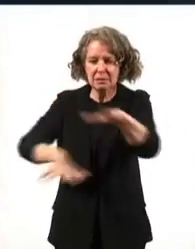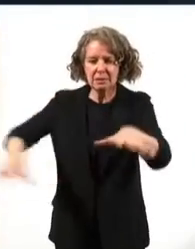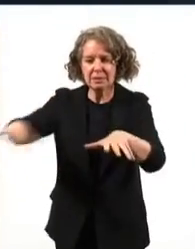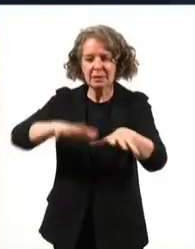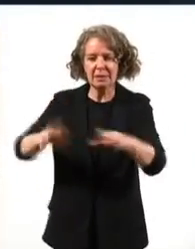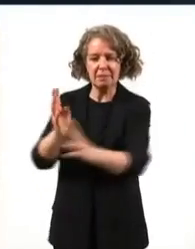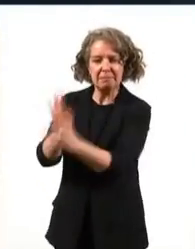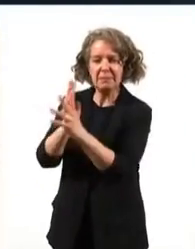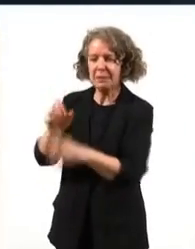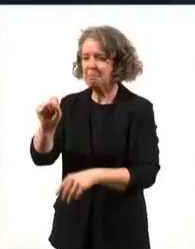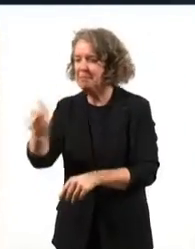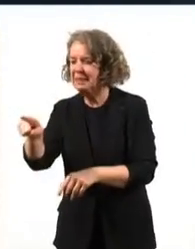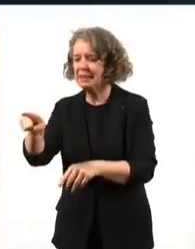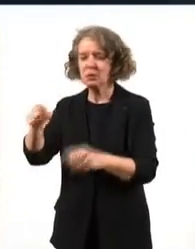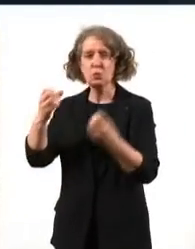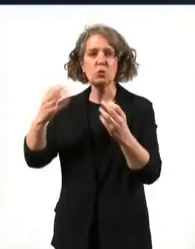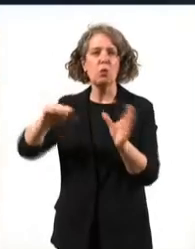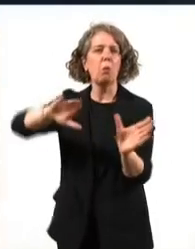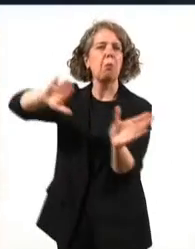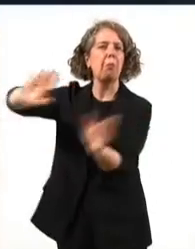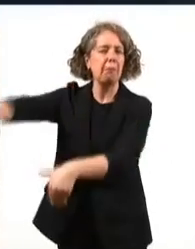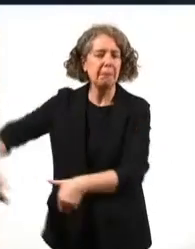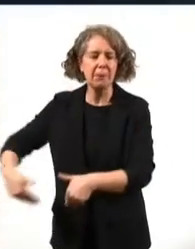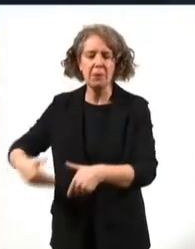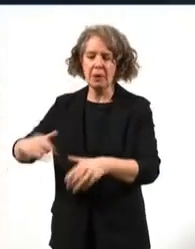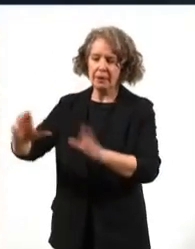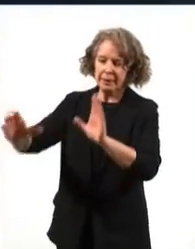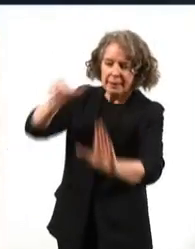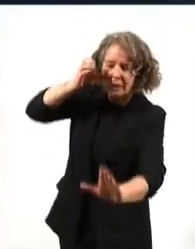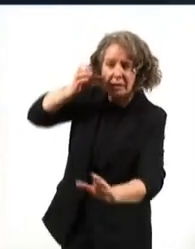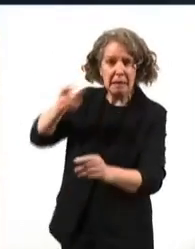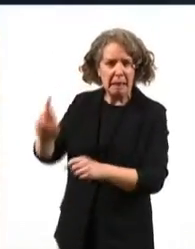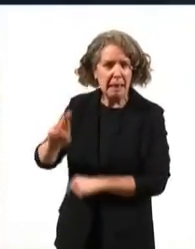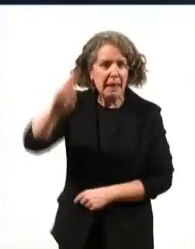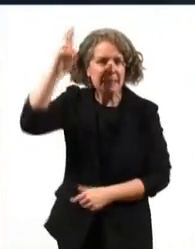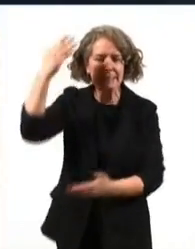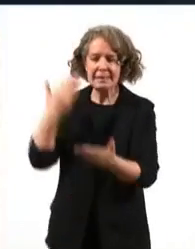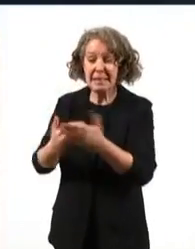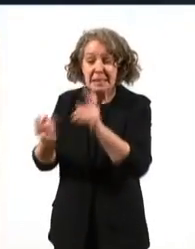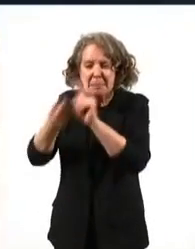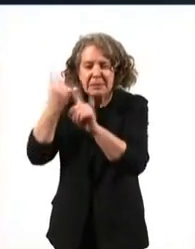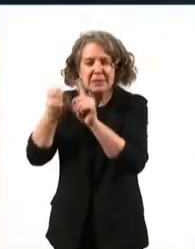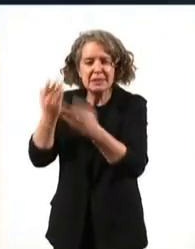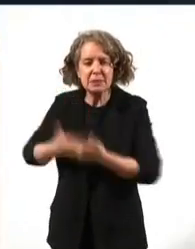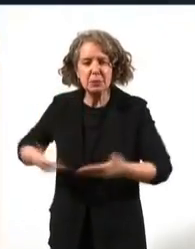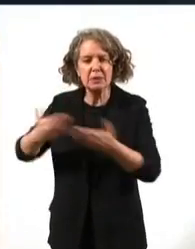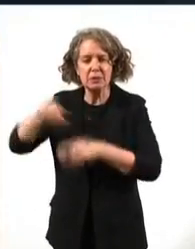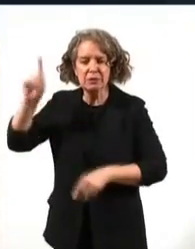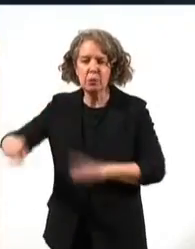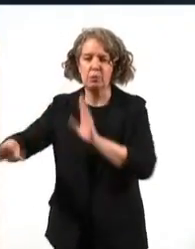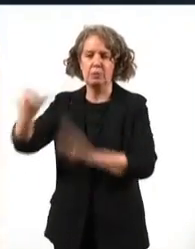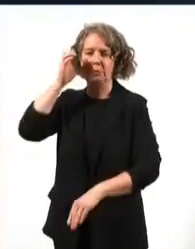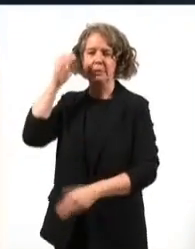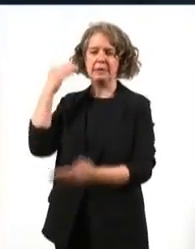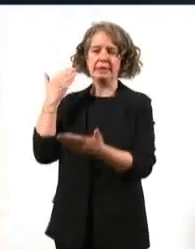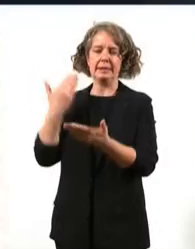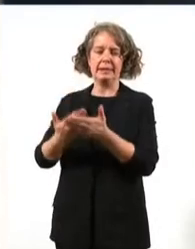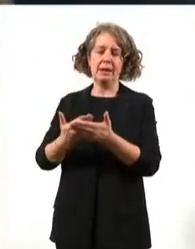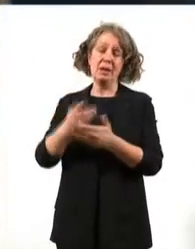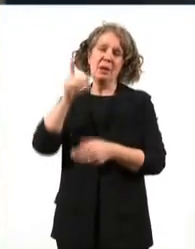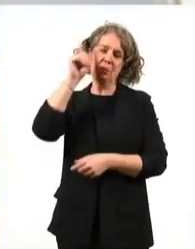sont souvent passés sous silence, et pour adresser justement ces situations spécifiques. Parce qu'il y a une chose, et j'en termine par